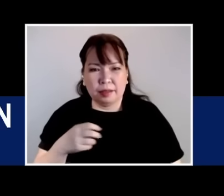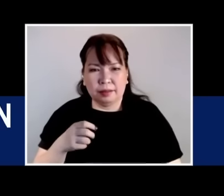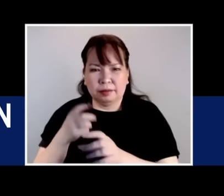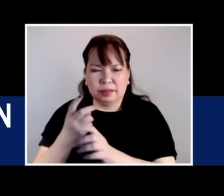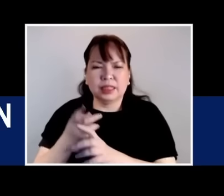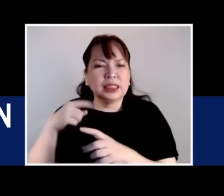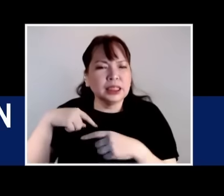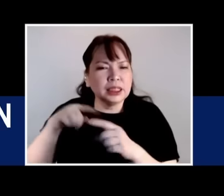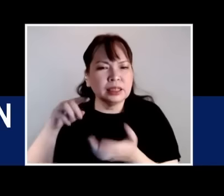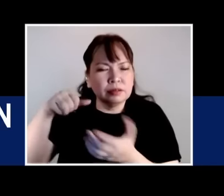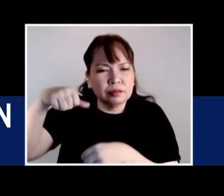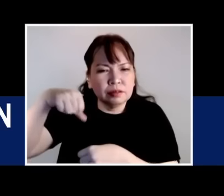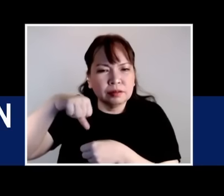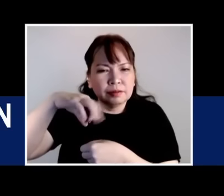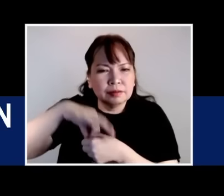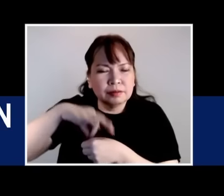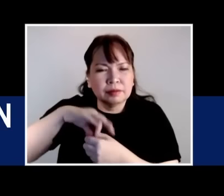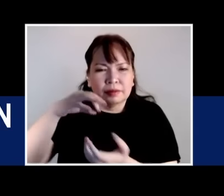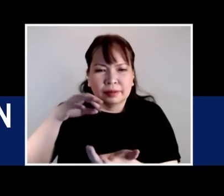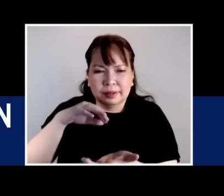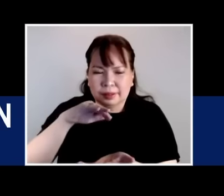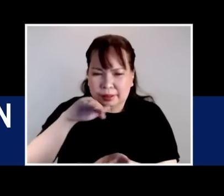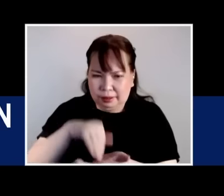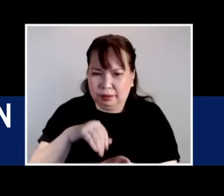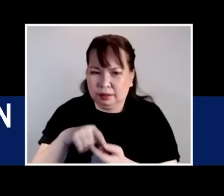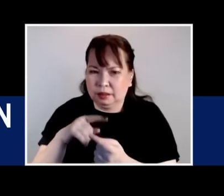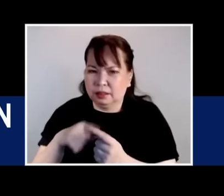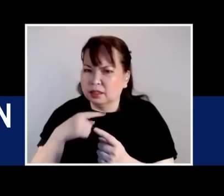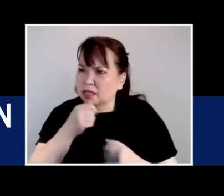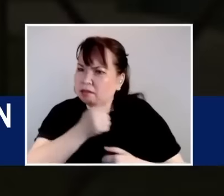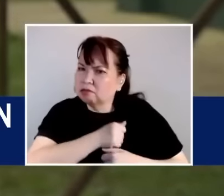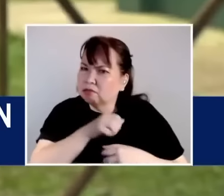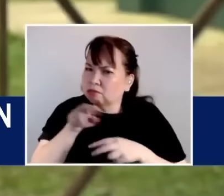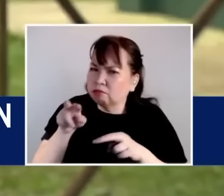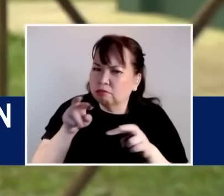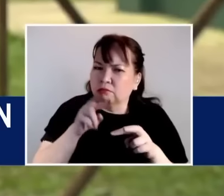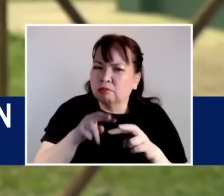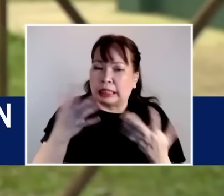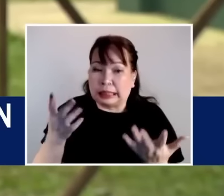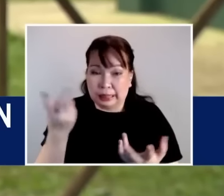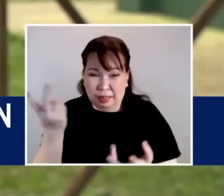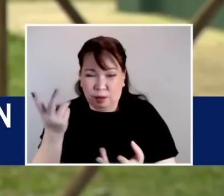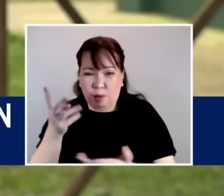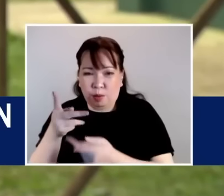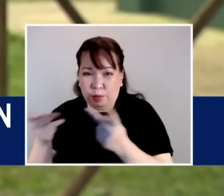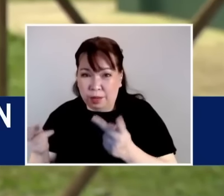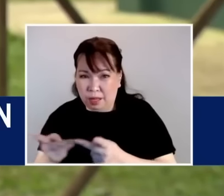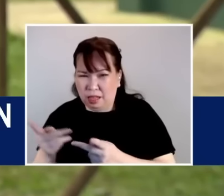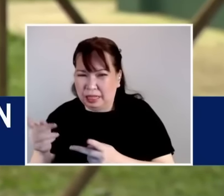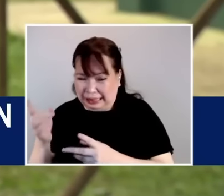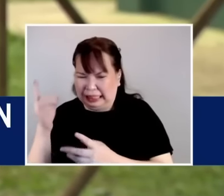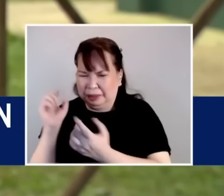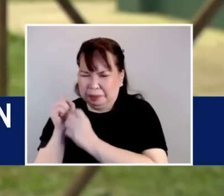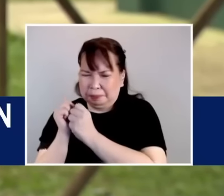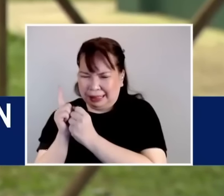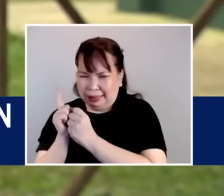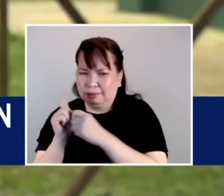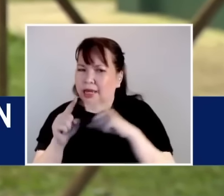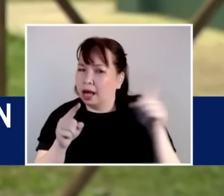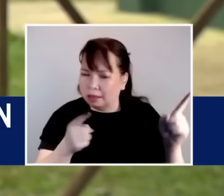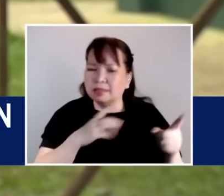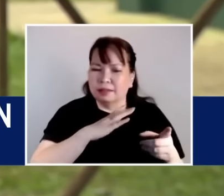center. Ayon sa militar, bukod sa mga insidente sa Binidayan at Malabang, naging maayos naman ang halalan sa iba't ibang